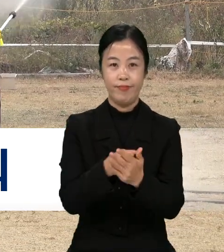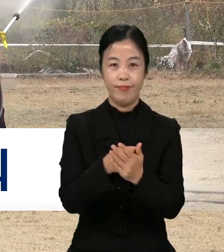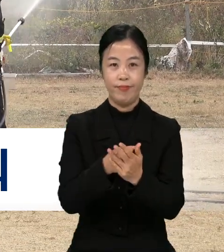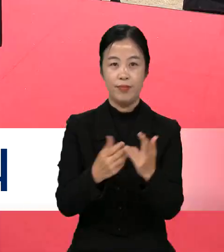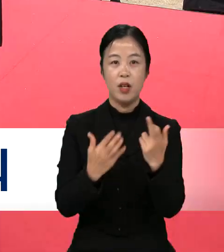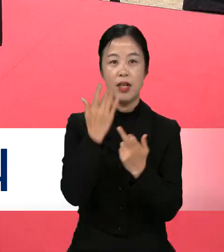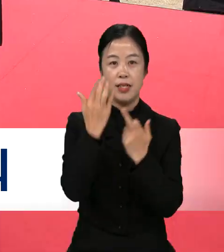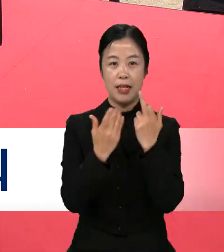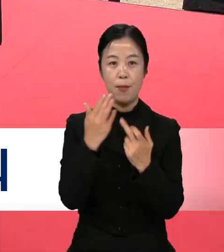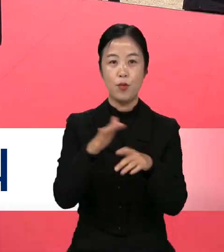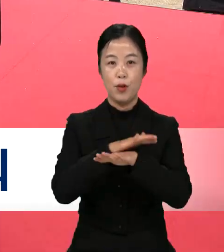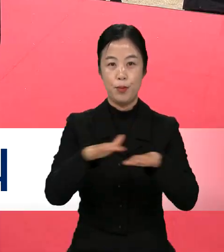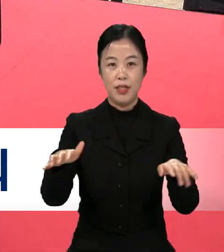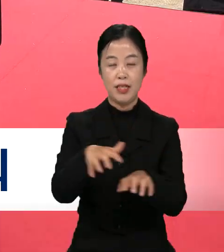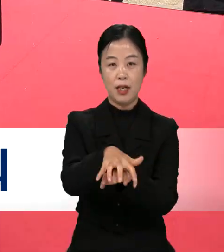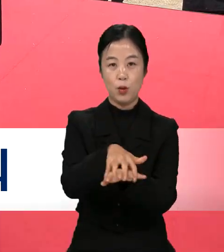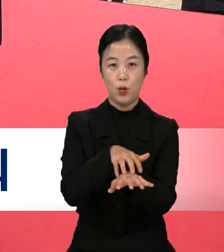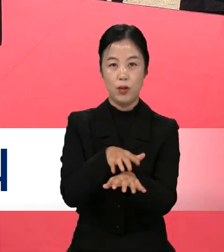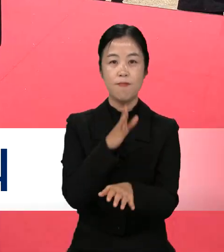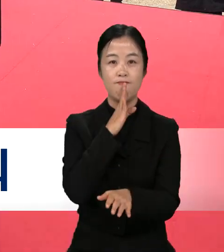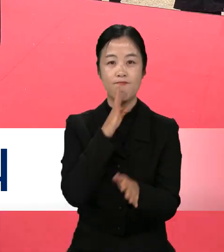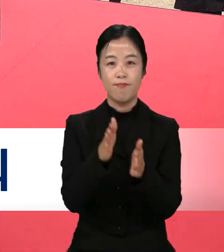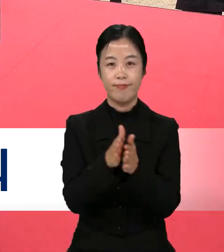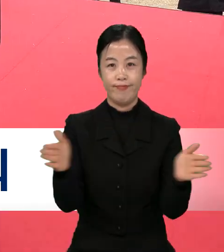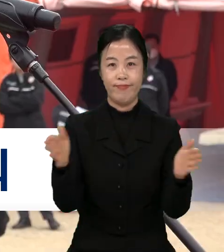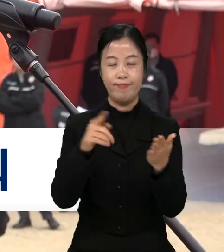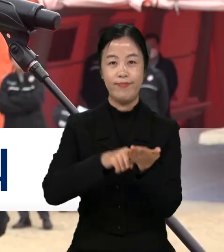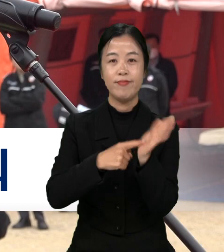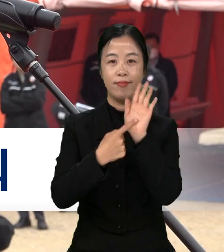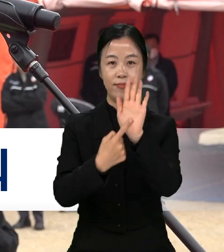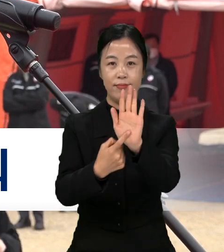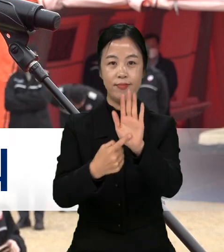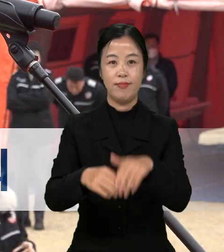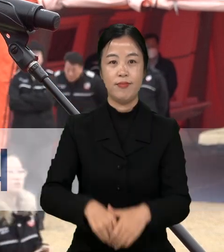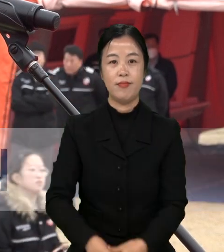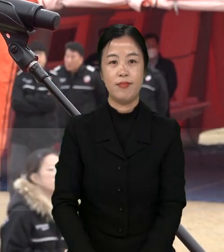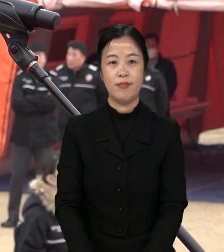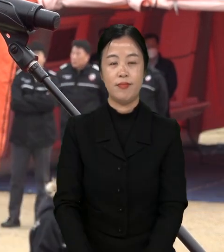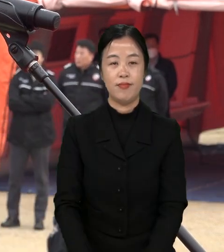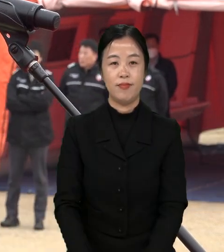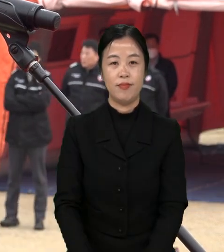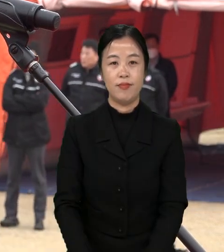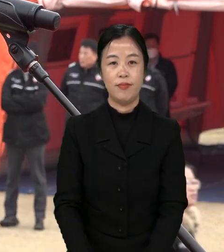산불 방지 결의를 다지며 산불 대응 비상 체제로의 본격 도입을 알렸습니다.